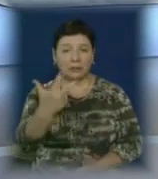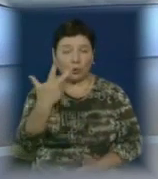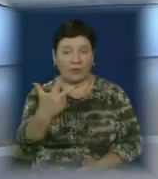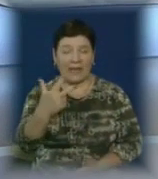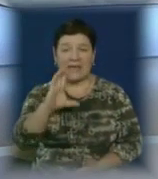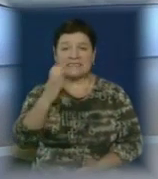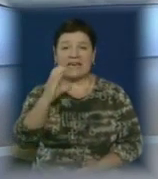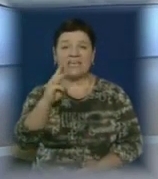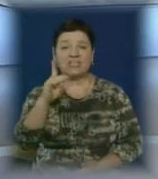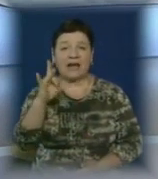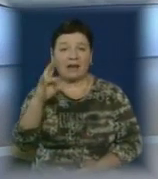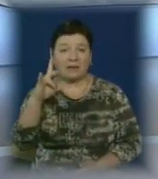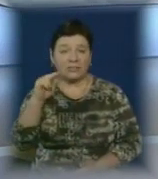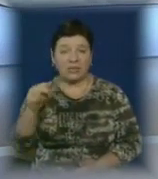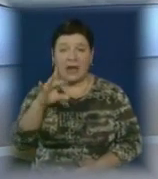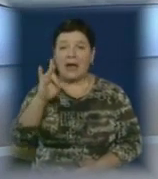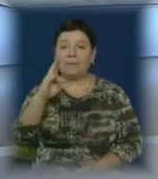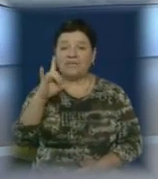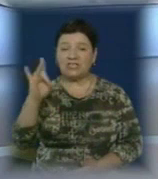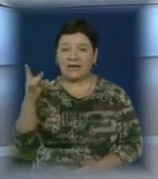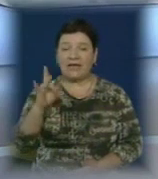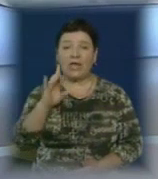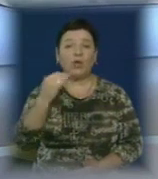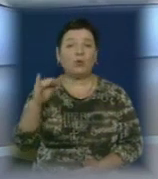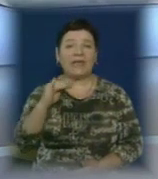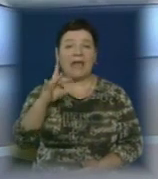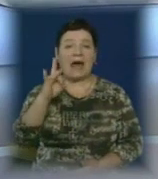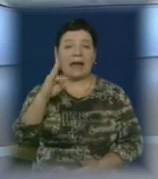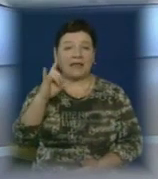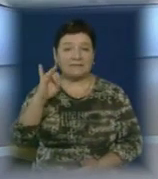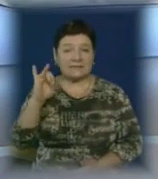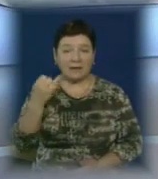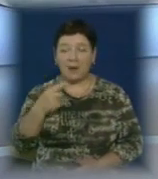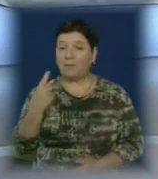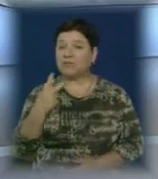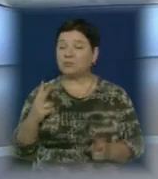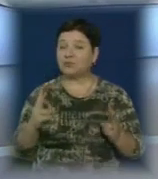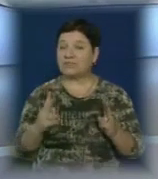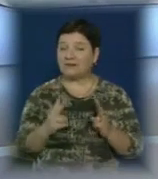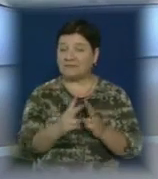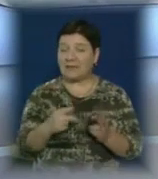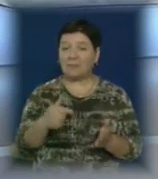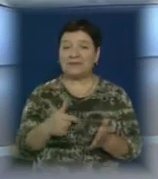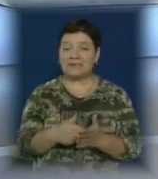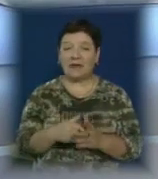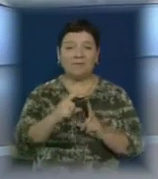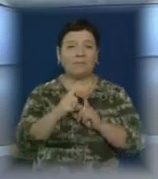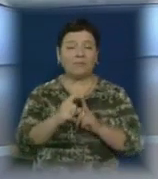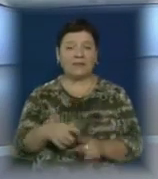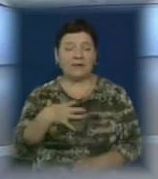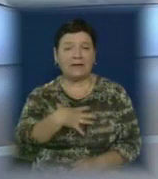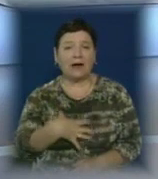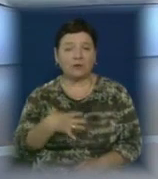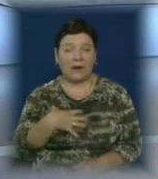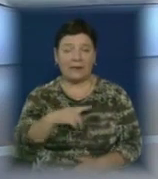це Сергій Шаранич, Василь Рябінчак та Юрій Рахівський. Саме останній першим зустрівся з громадою міста та відповів на актуальні